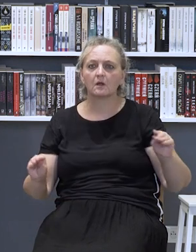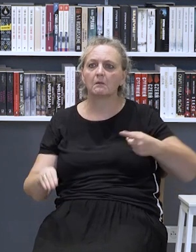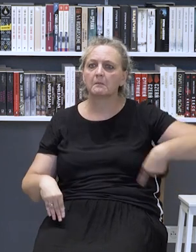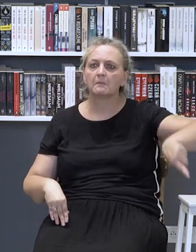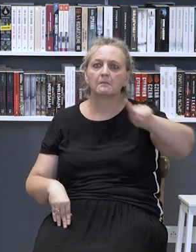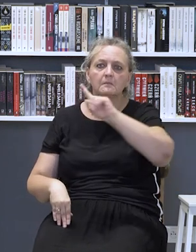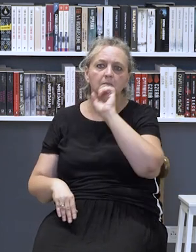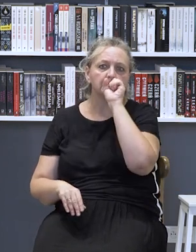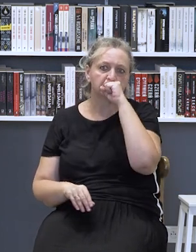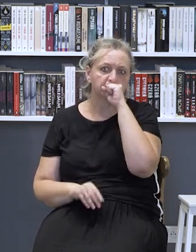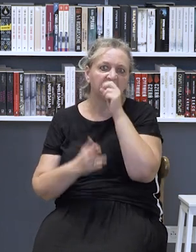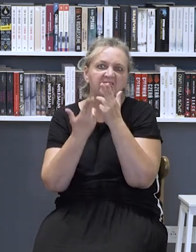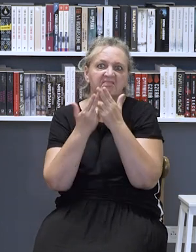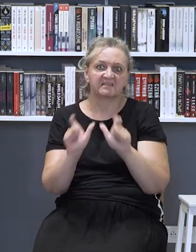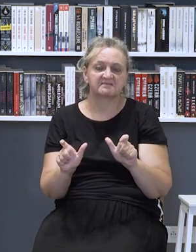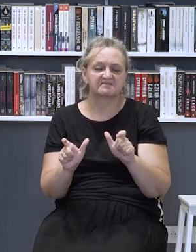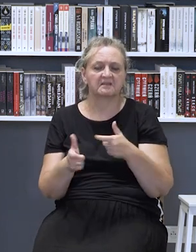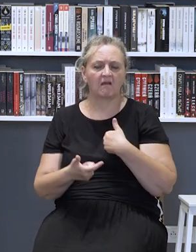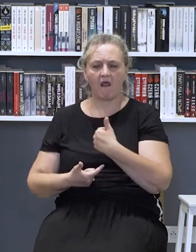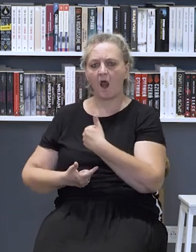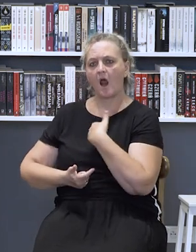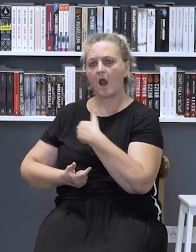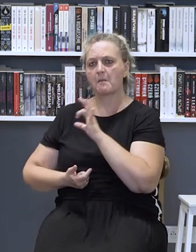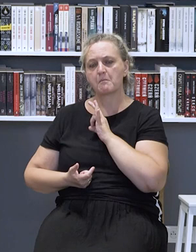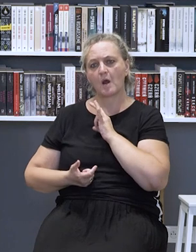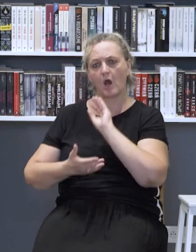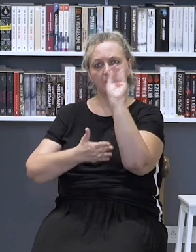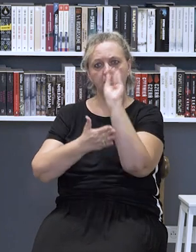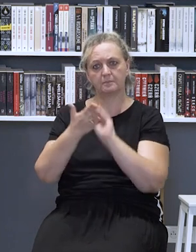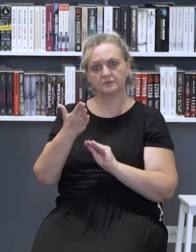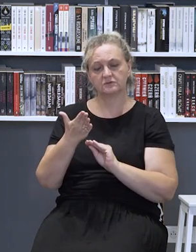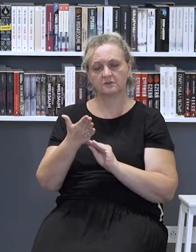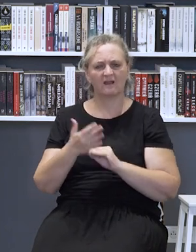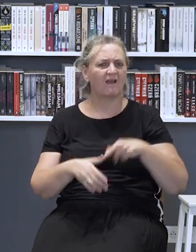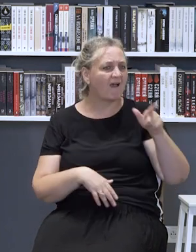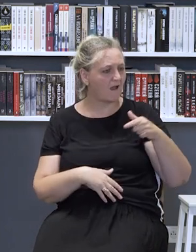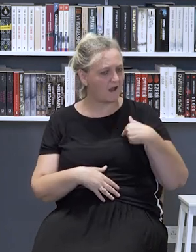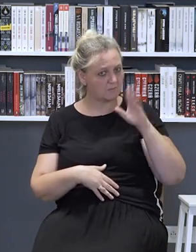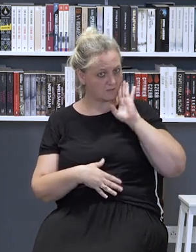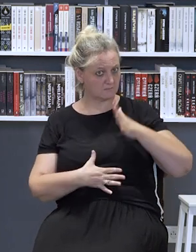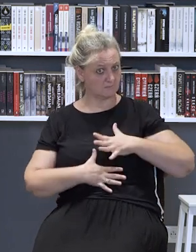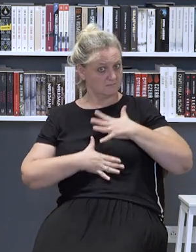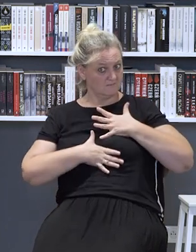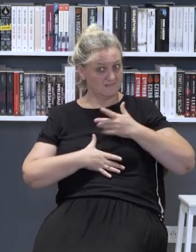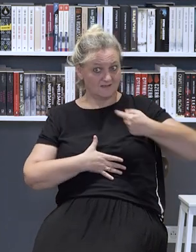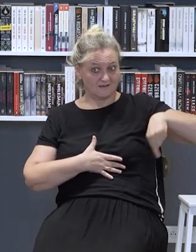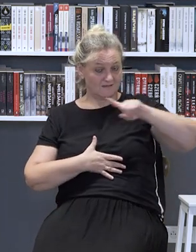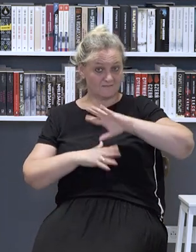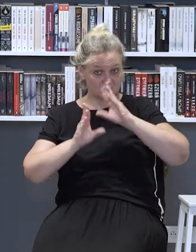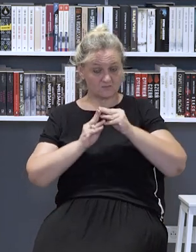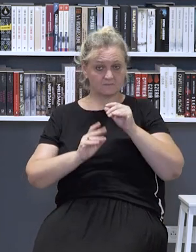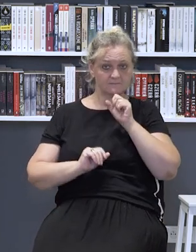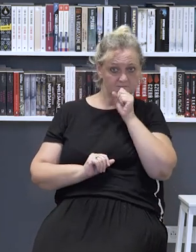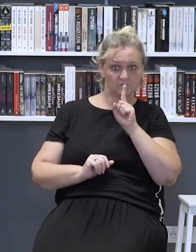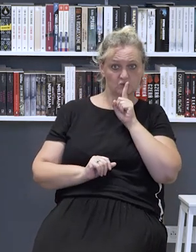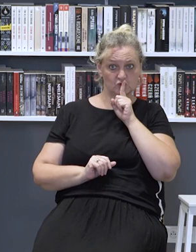nie odzywał. Poza tym samo pisanie było dla mnie bardzo trudne. Ale to była cisza z zachwytu, tak? Nie wiem. Była taka wymowna,